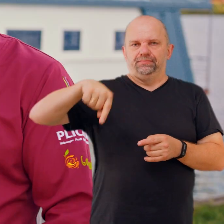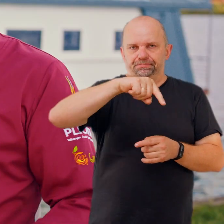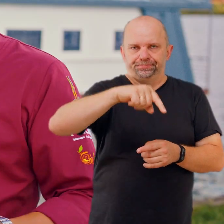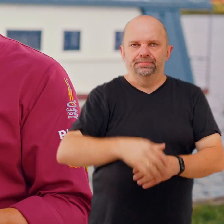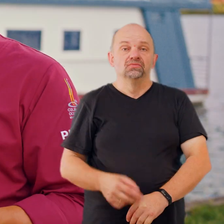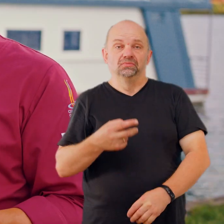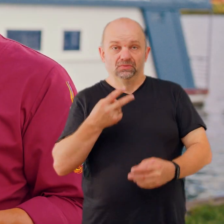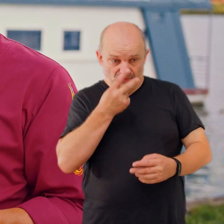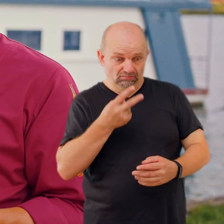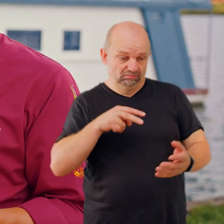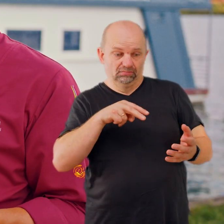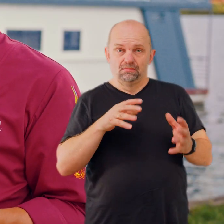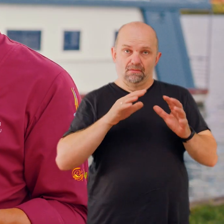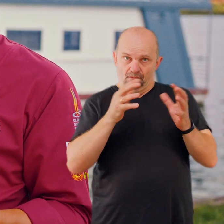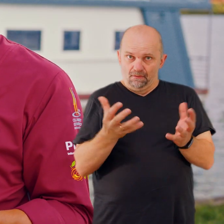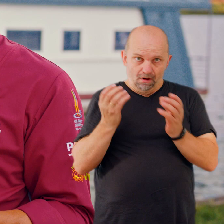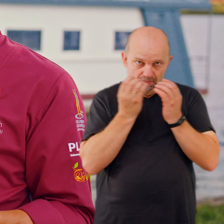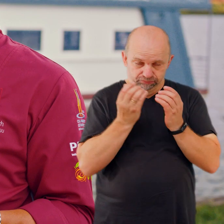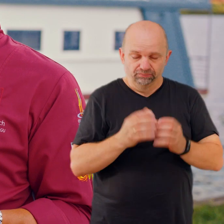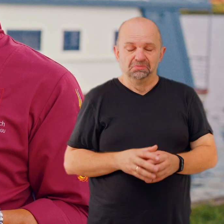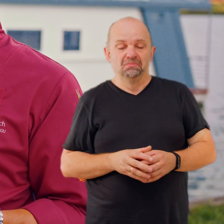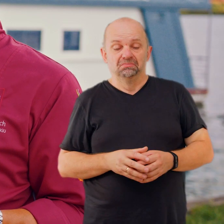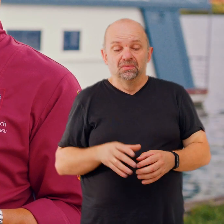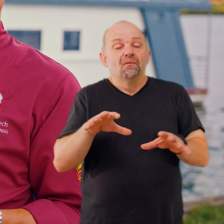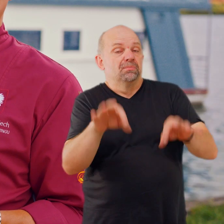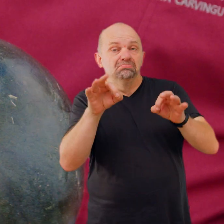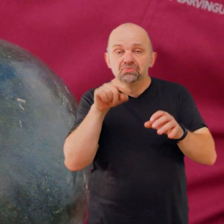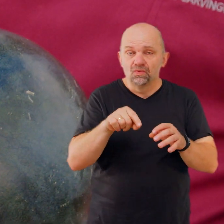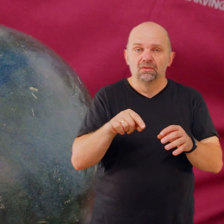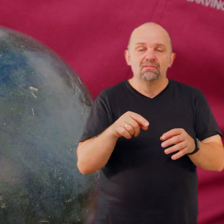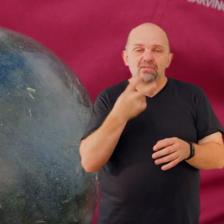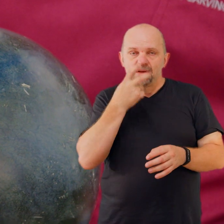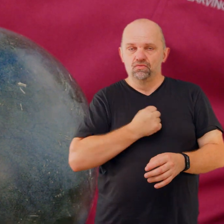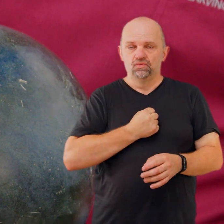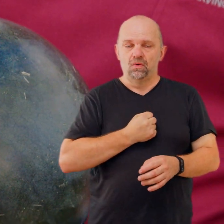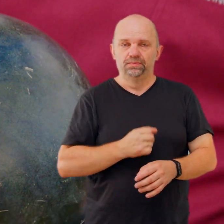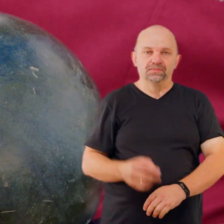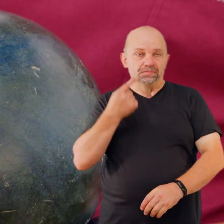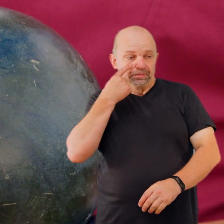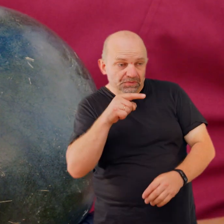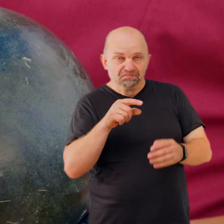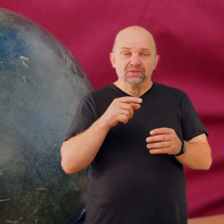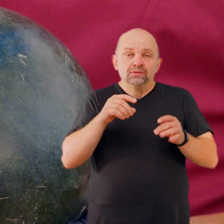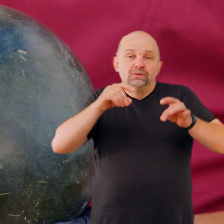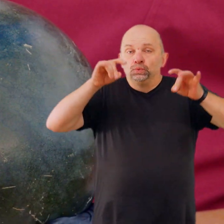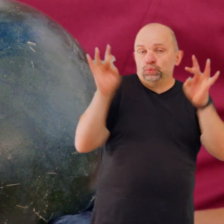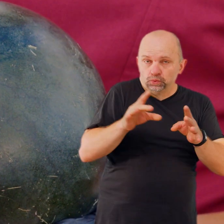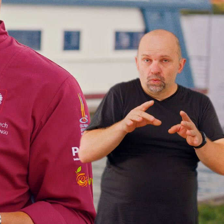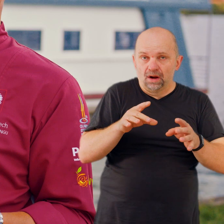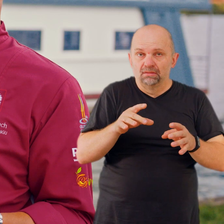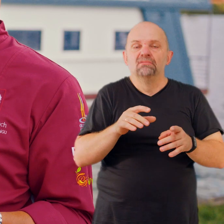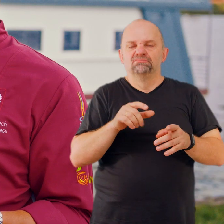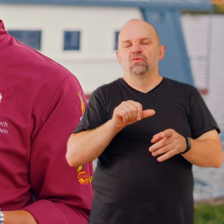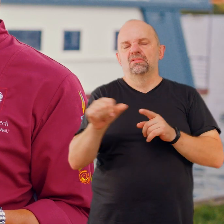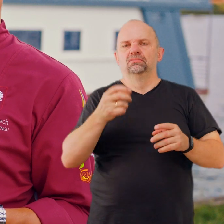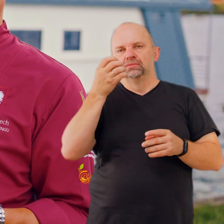kwiatach. Jeżeli chodzi o wybór arbuza, to wybieramy takiego niedojrzałego. Ta część świadczy o dojrzałości. Jeżeli jest mocno zasuszona, to